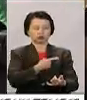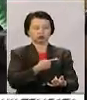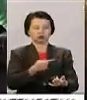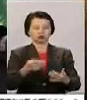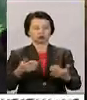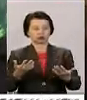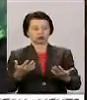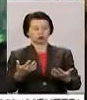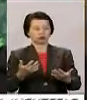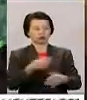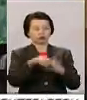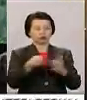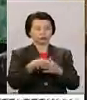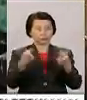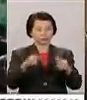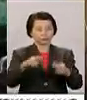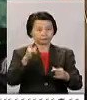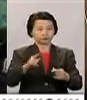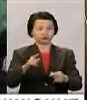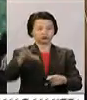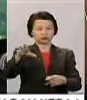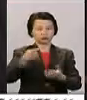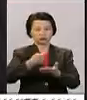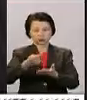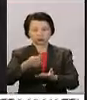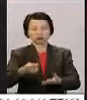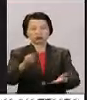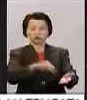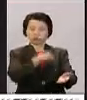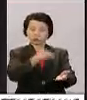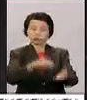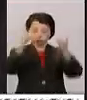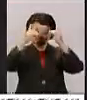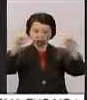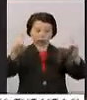have to step up our game. Kena hire music director kita orang yang